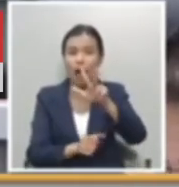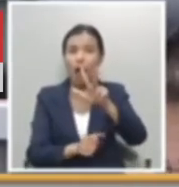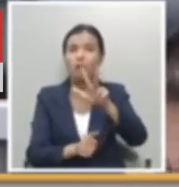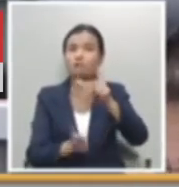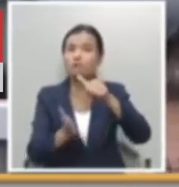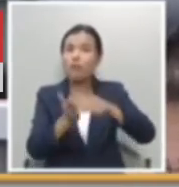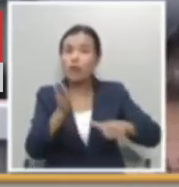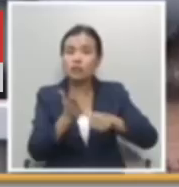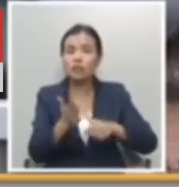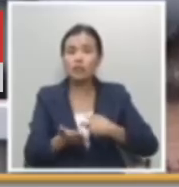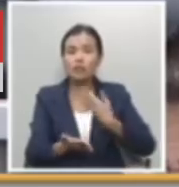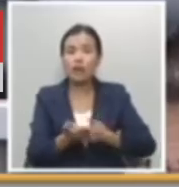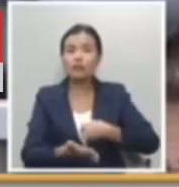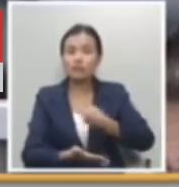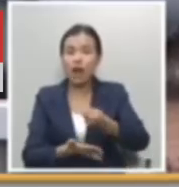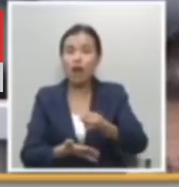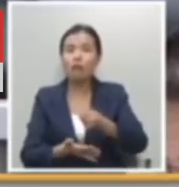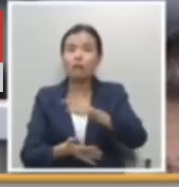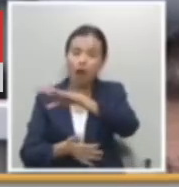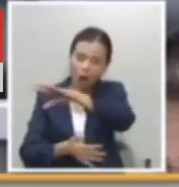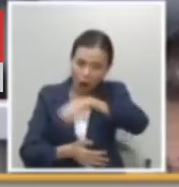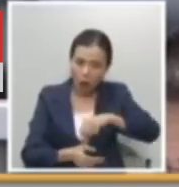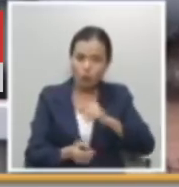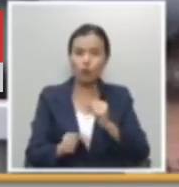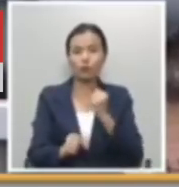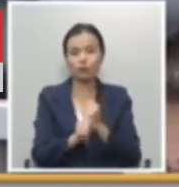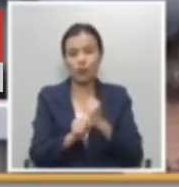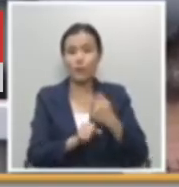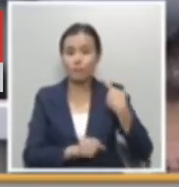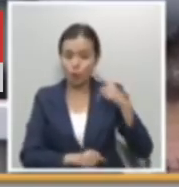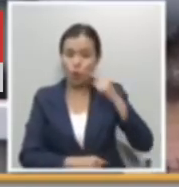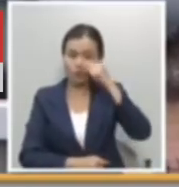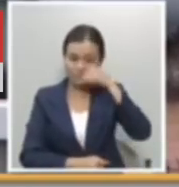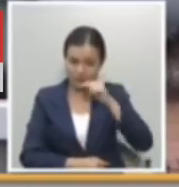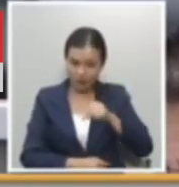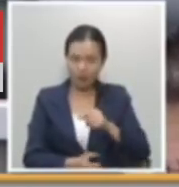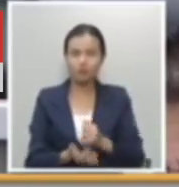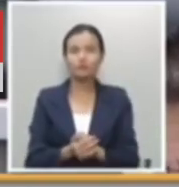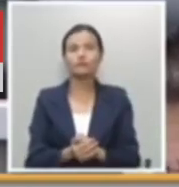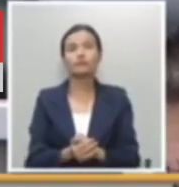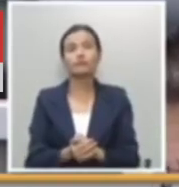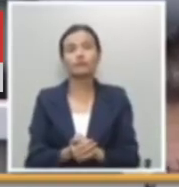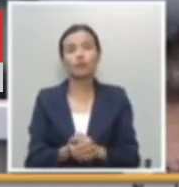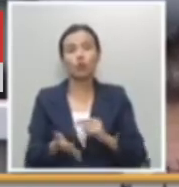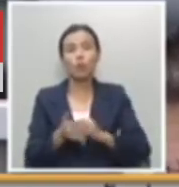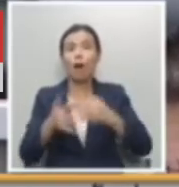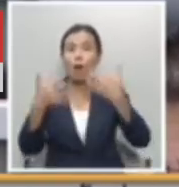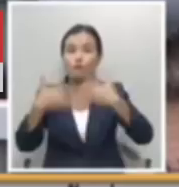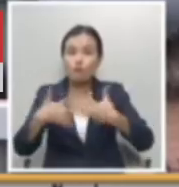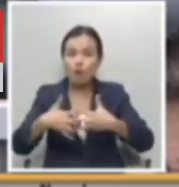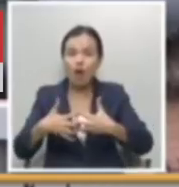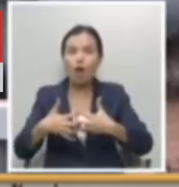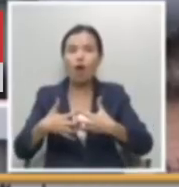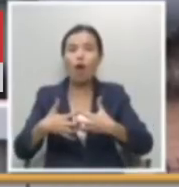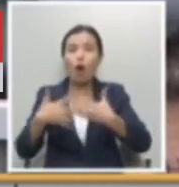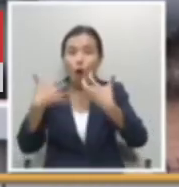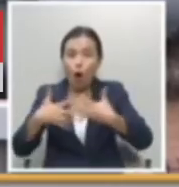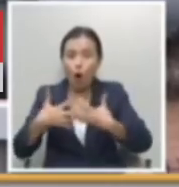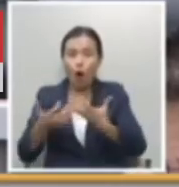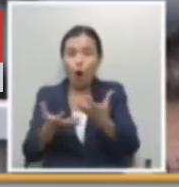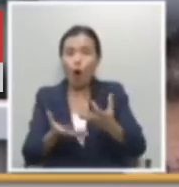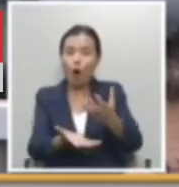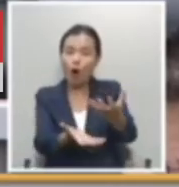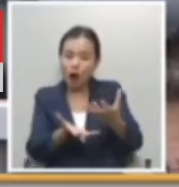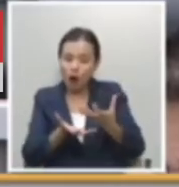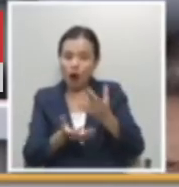ตั้งเยอะแยะลากไอ้คนนี้เข้ามาเนี่ยมาเอาประโยชน์จากเรา2ยกเว้นอากรเครื่องจักรวัตถุดิบเรา